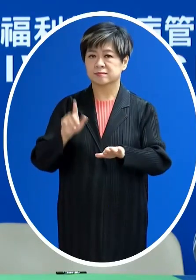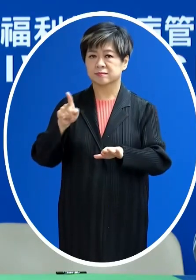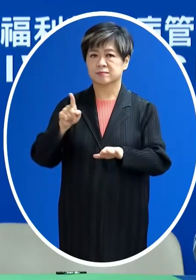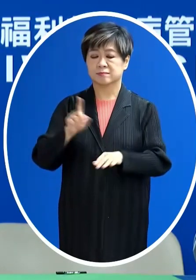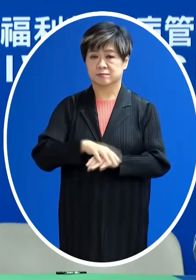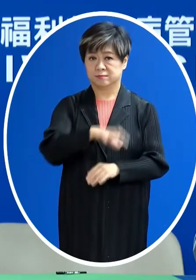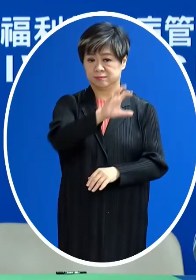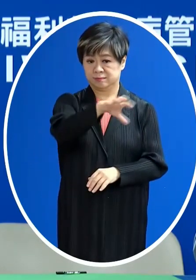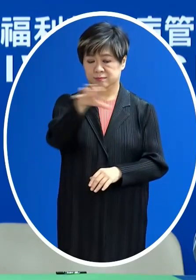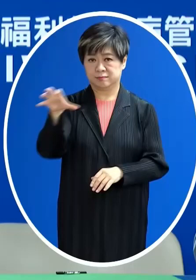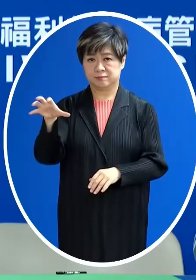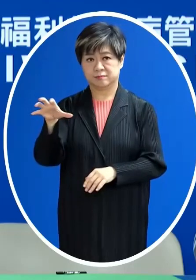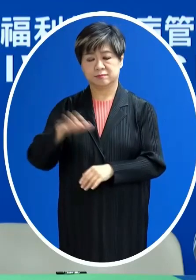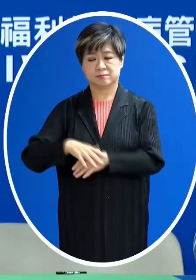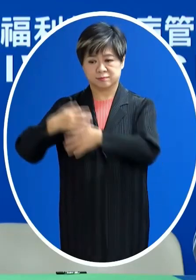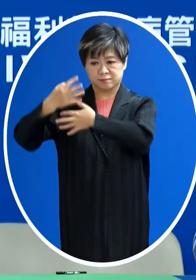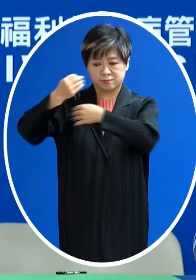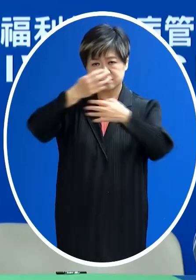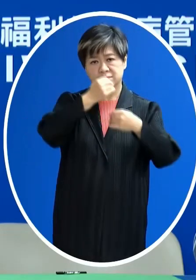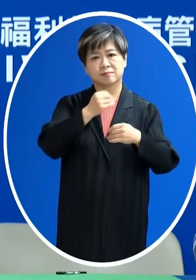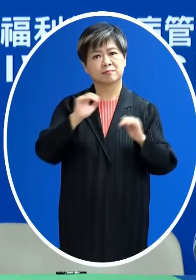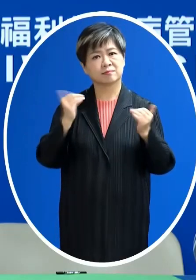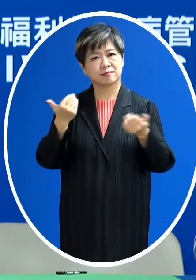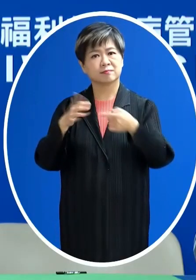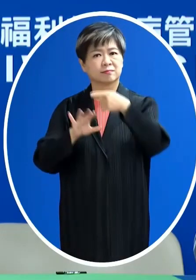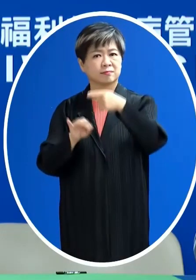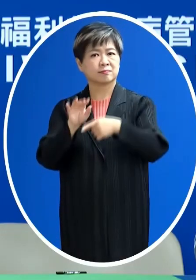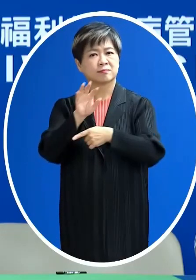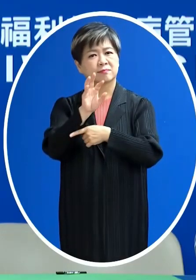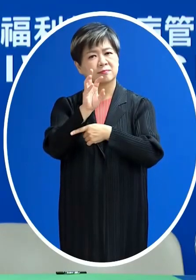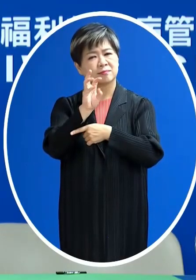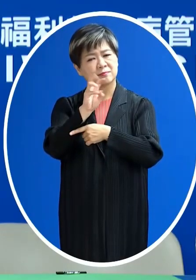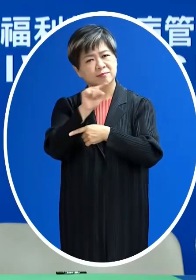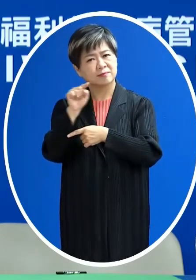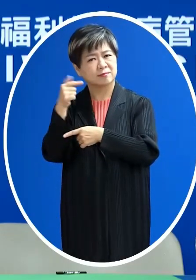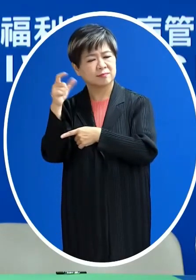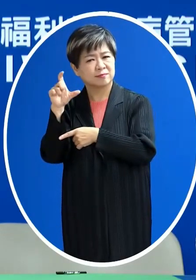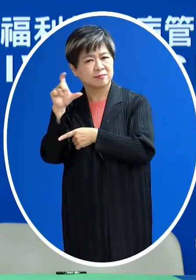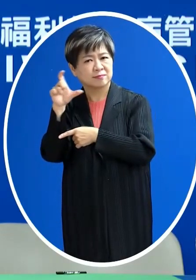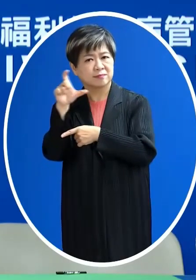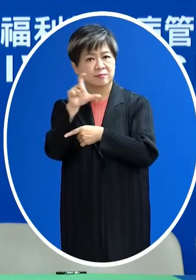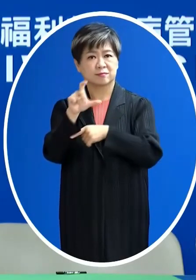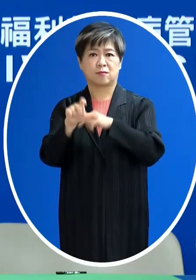在各个日子都还有3到6成的空位、哦、那可以这个